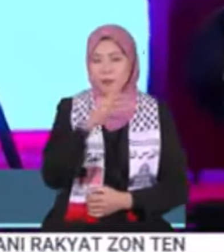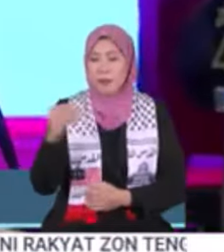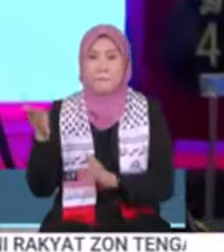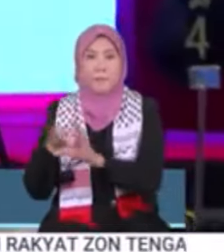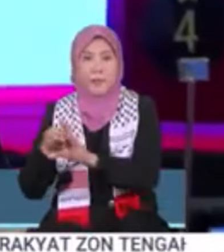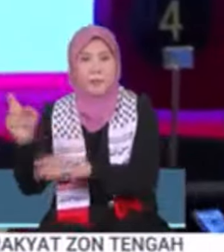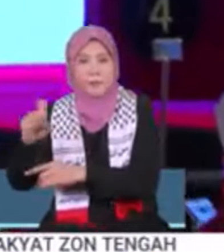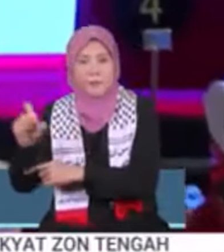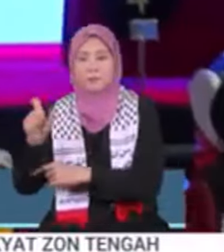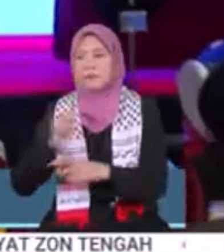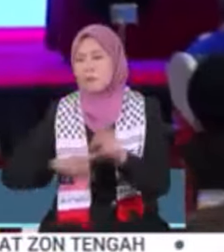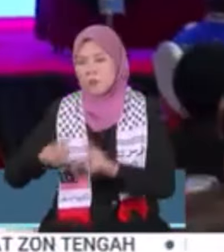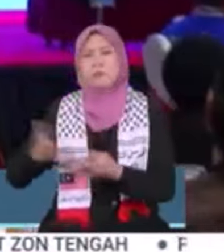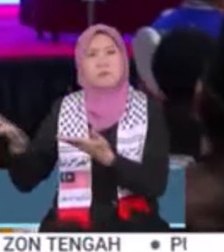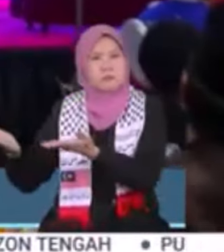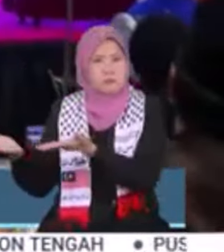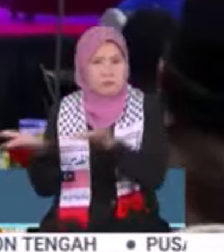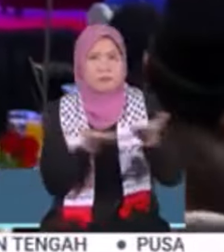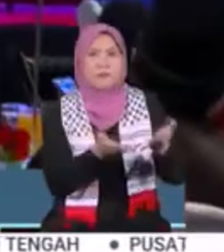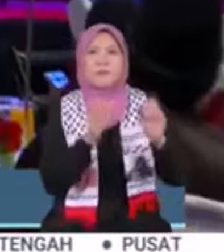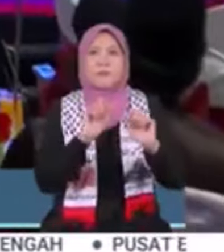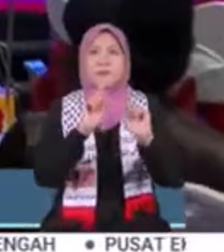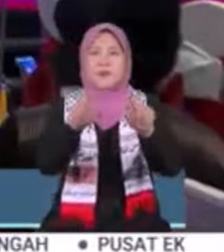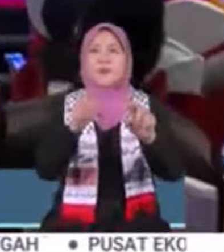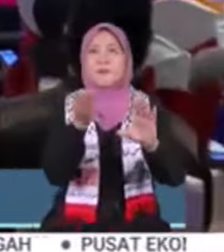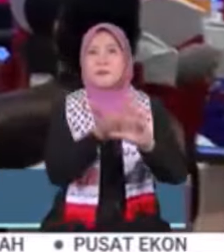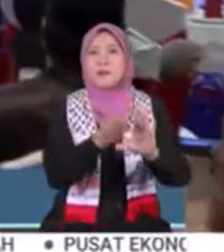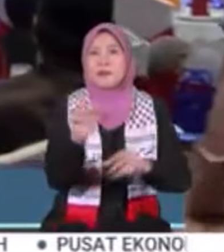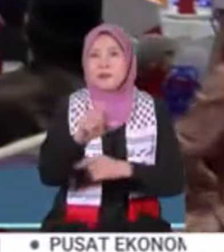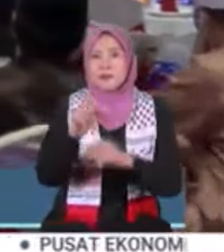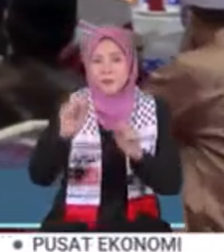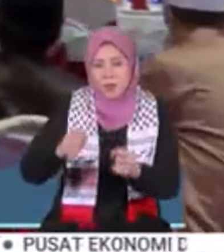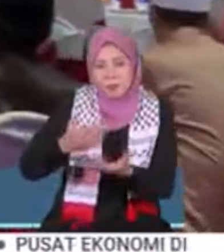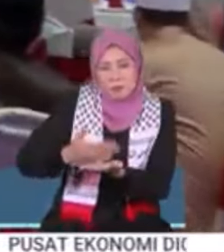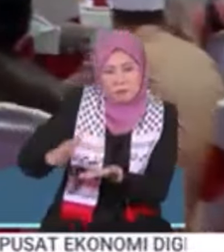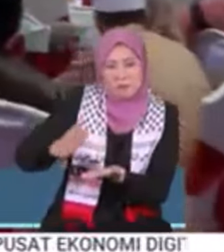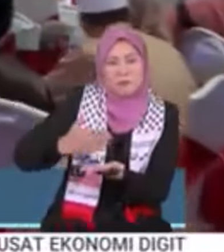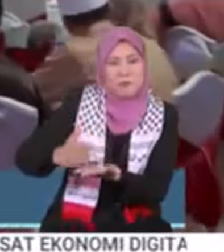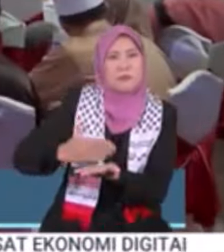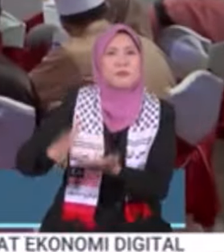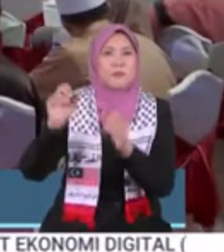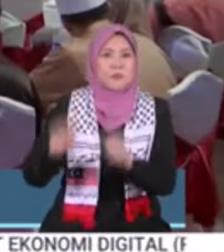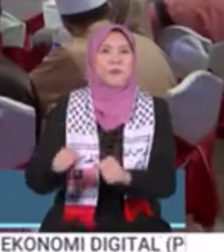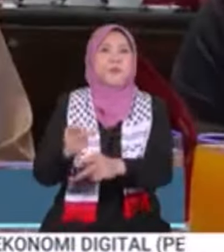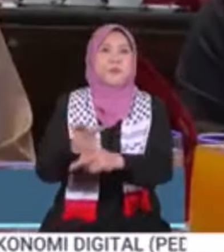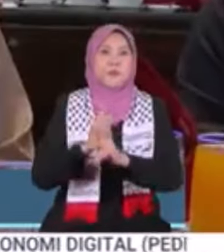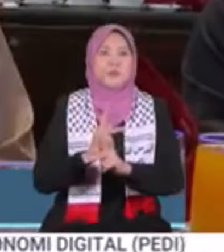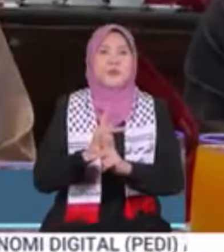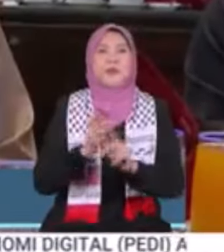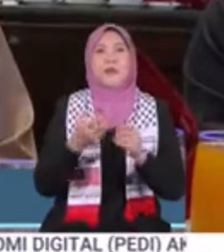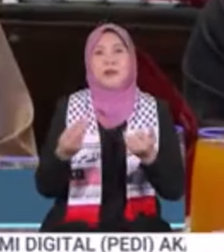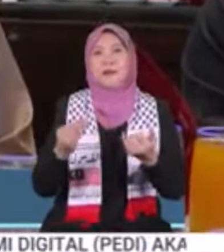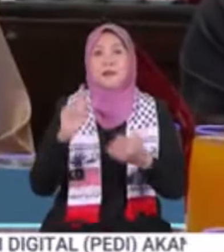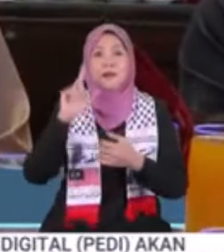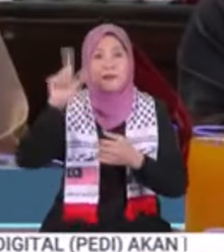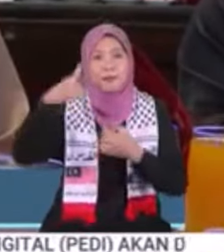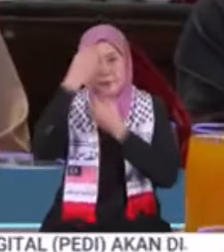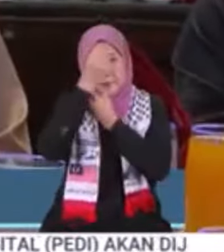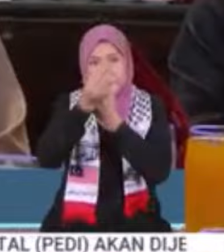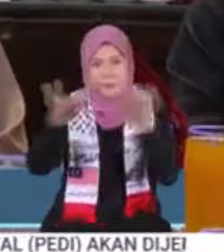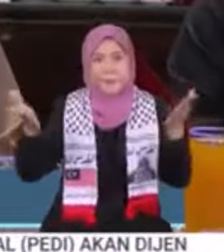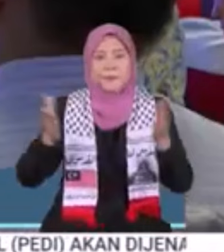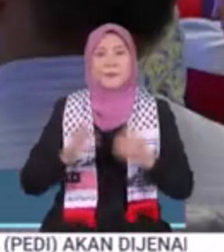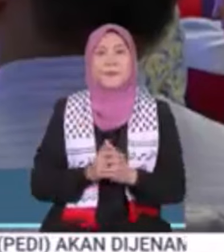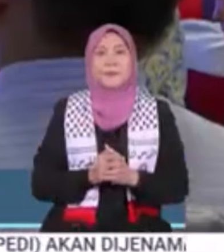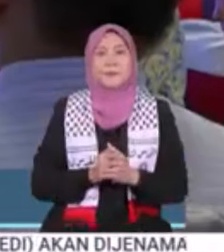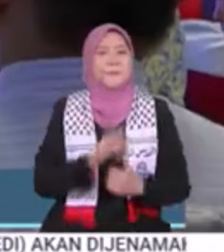ramai boleh mula memohon pembiayaan pakej umrah dengan pembayaran ansuran mudah melalui platform tertera tidak lama lagi